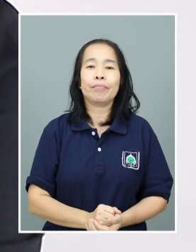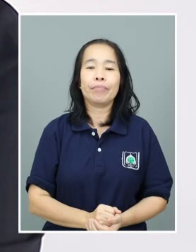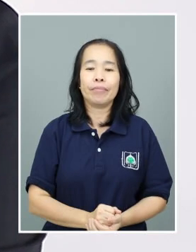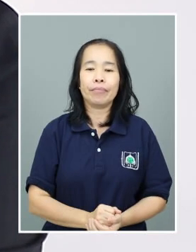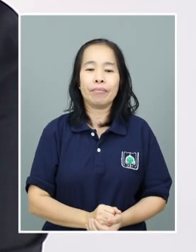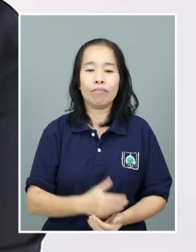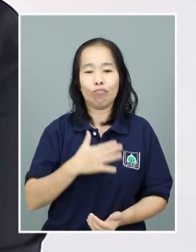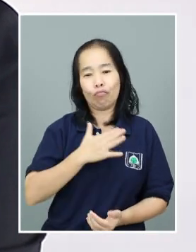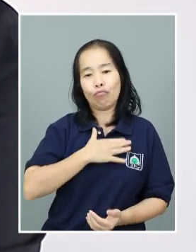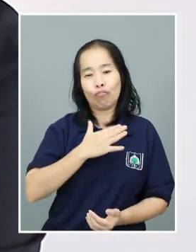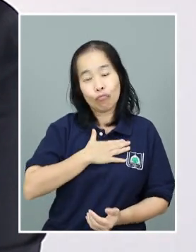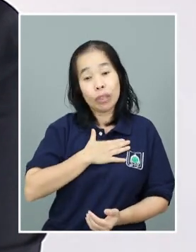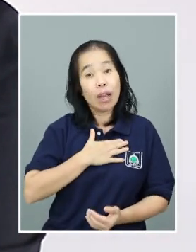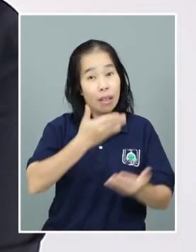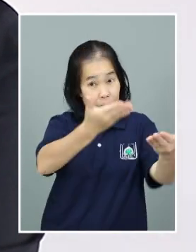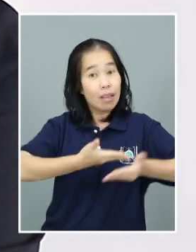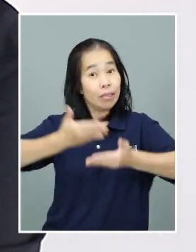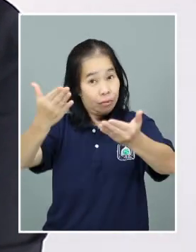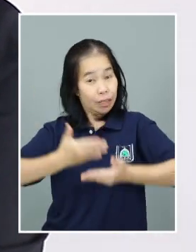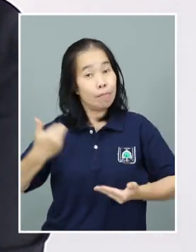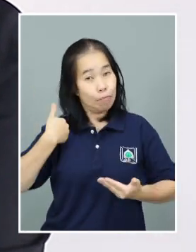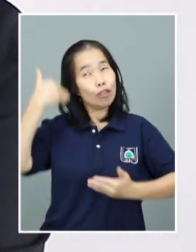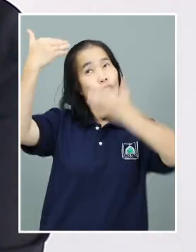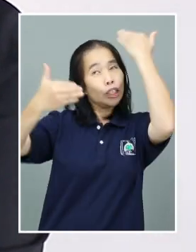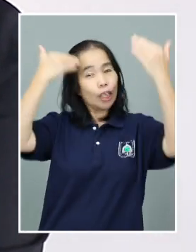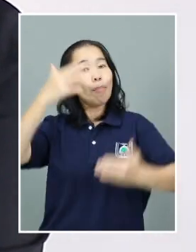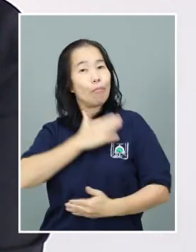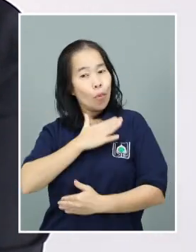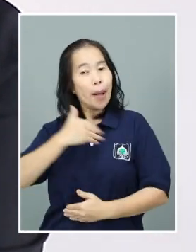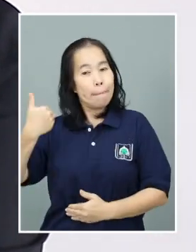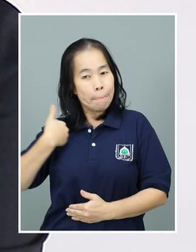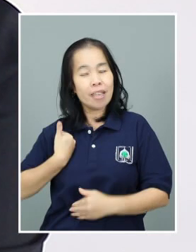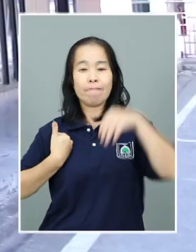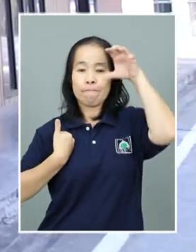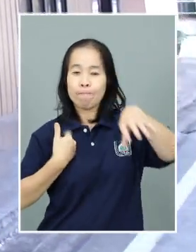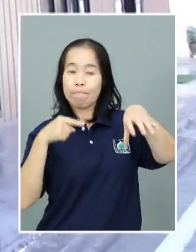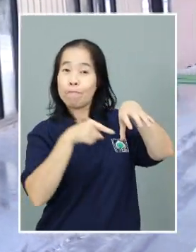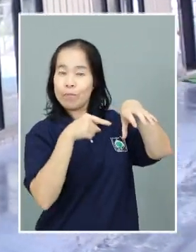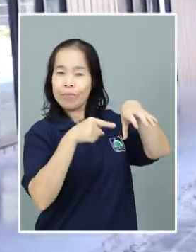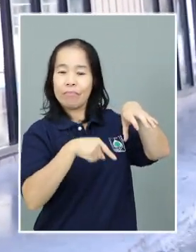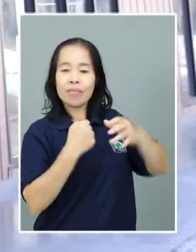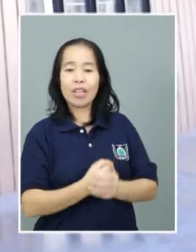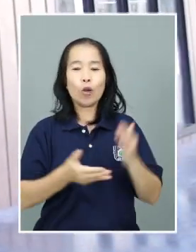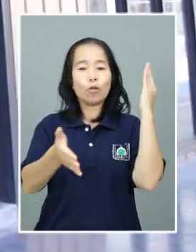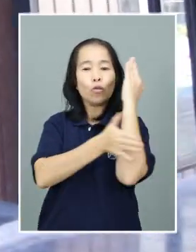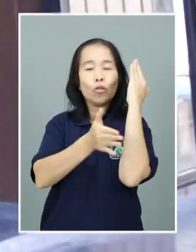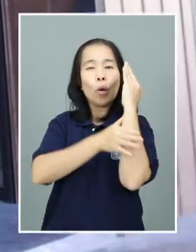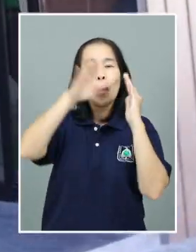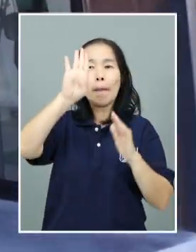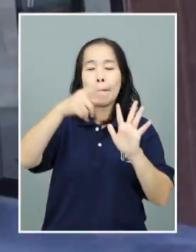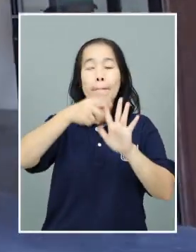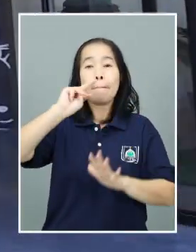สามารถมาดูผลงานหนูได้ที่ Art Story ค่ะซอยบางพรม29นะค